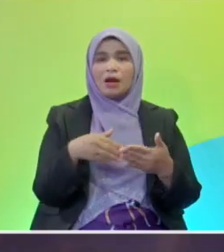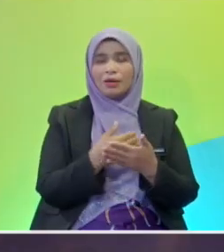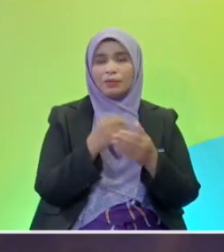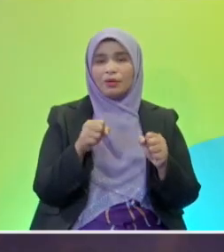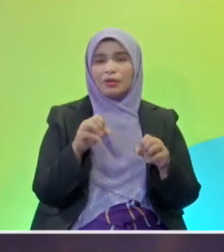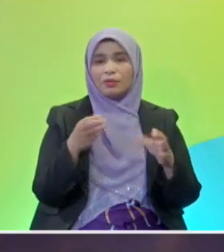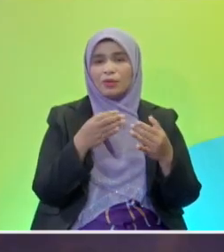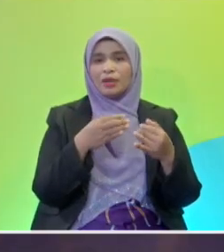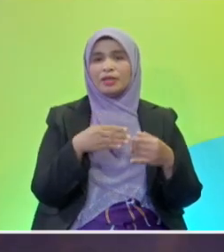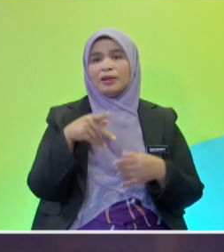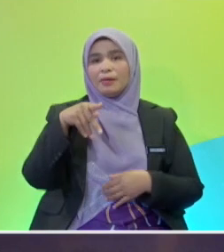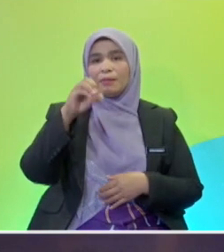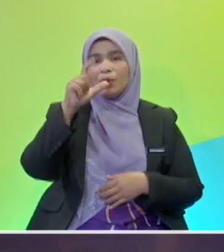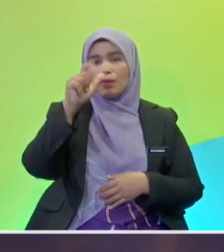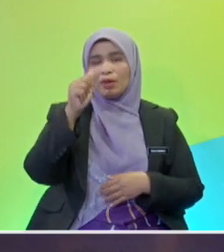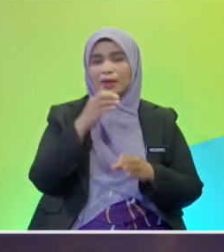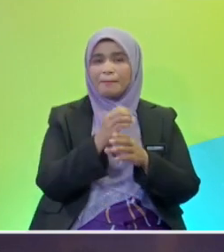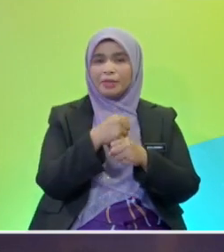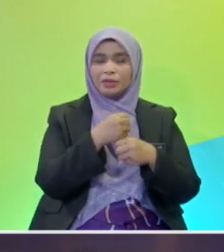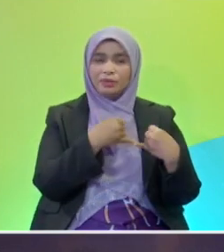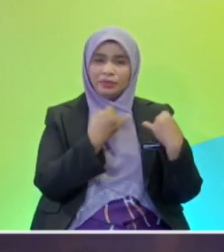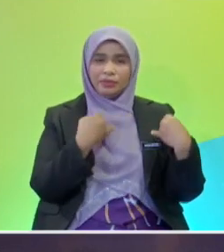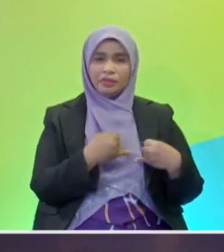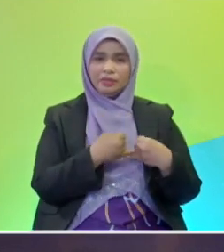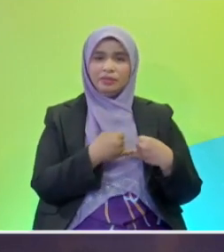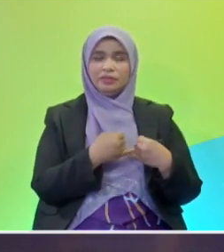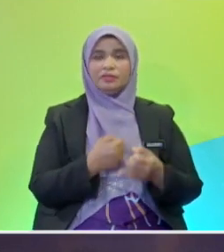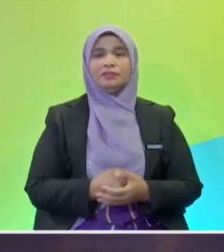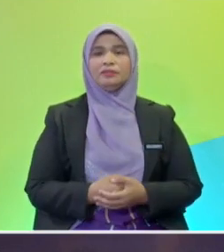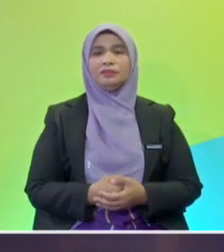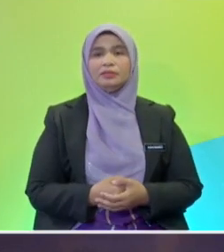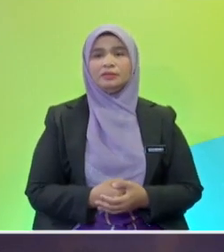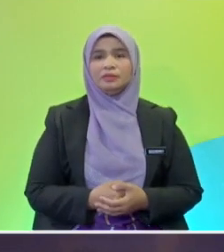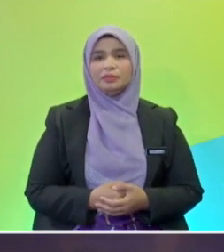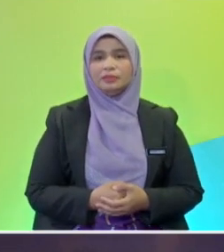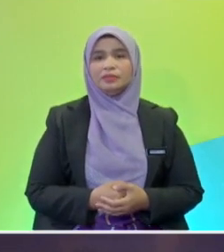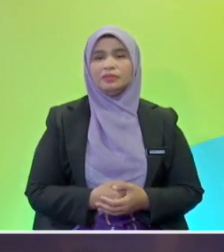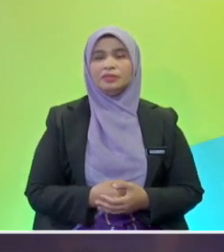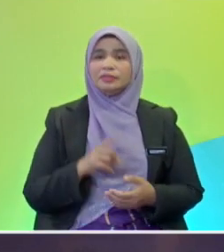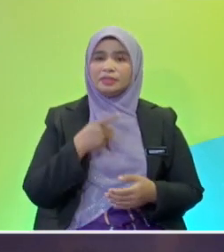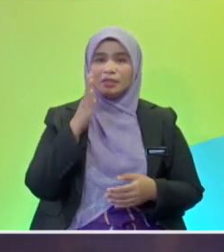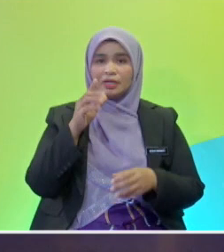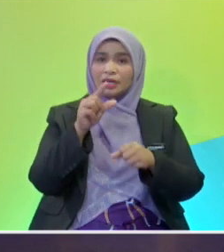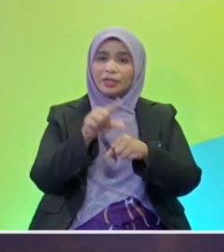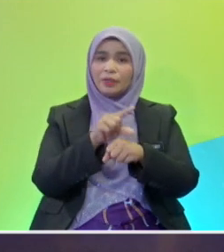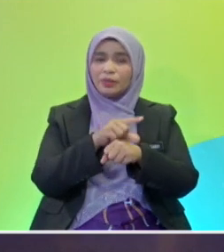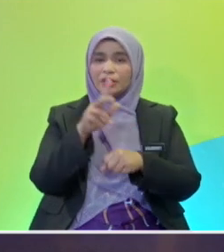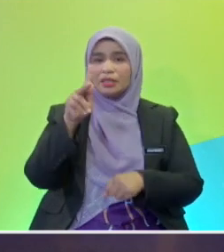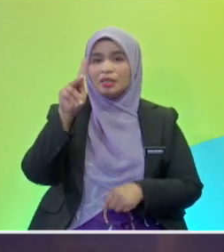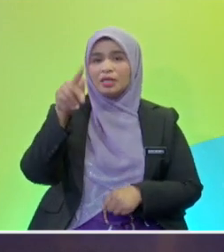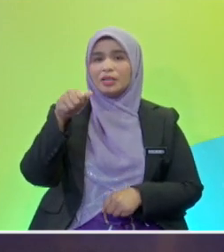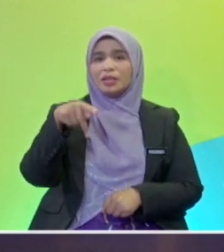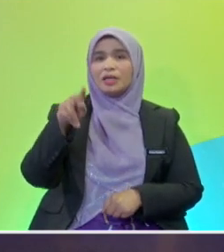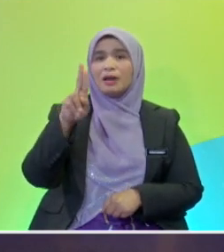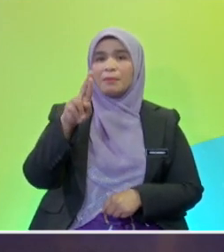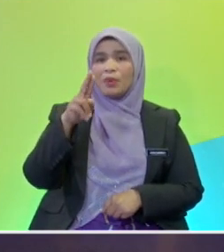hati tu kan okey Mira mungkin boleh Cuba okey untuk pindahkan pola okey pindahkan pola tu kita akan gunakan kapur tukang jahit bukan kapur tulis